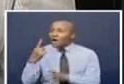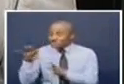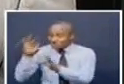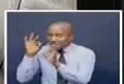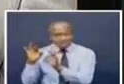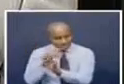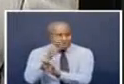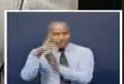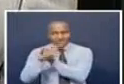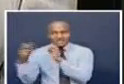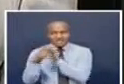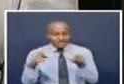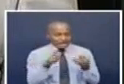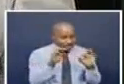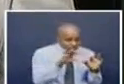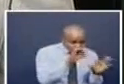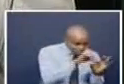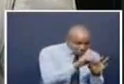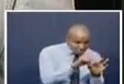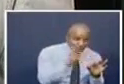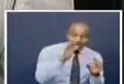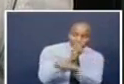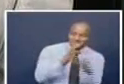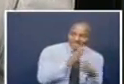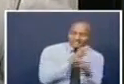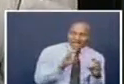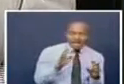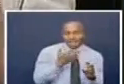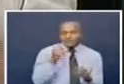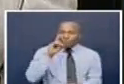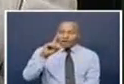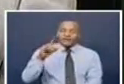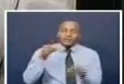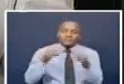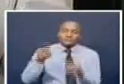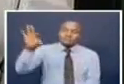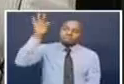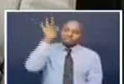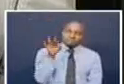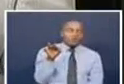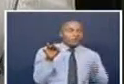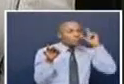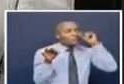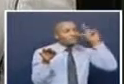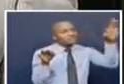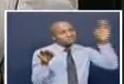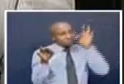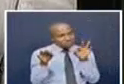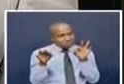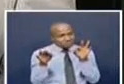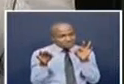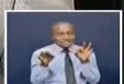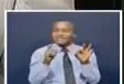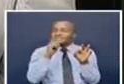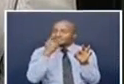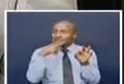wataibia wati upande huu. Kwa hivyo commissioner moja atoke labda Busia, mwingine anatoka kule Mombasa, mwingine Taita, hivyo. Kwa hivyo